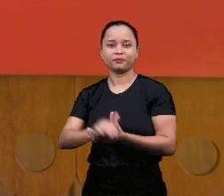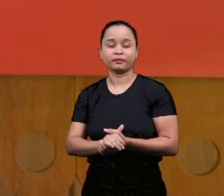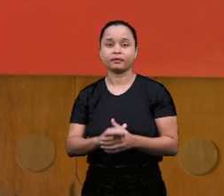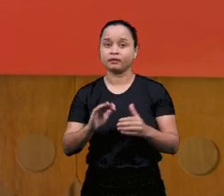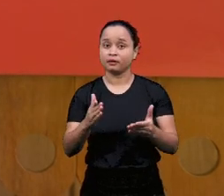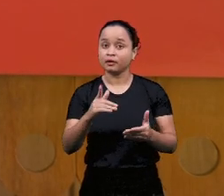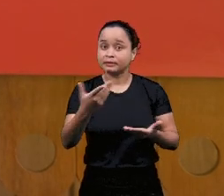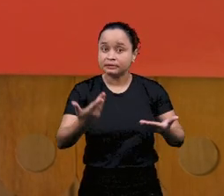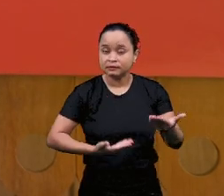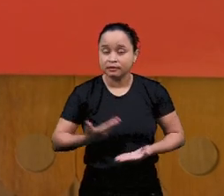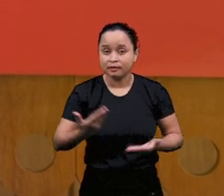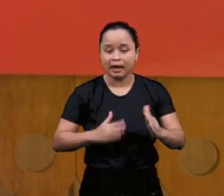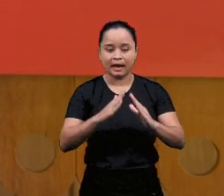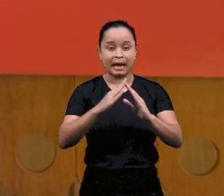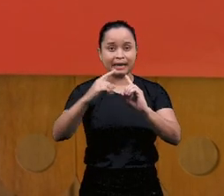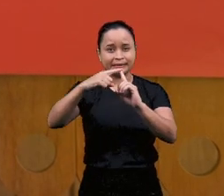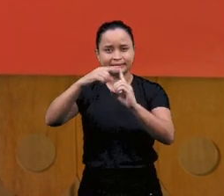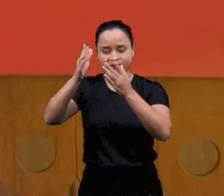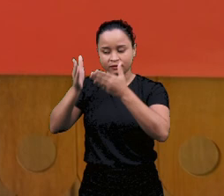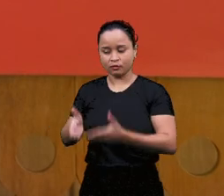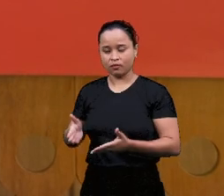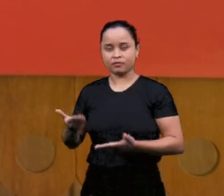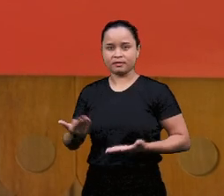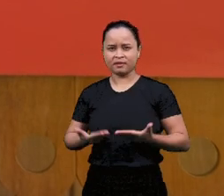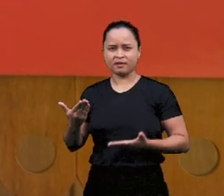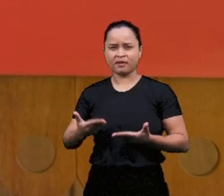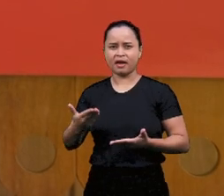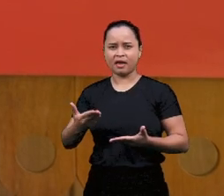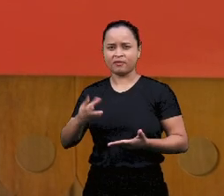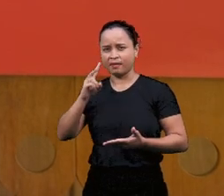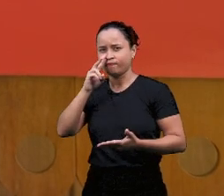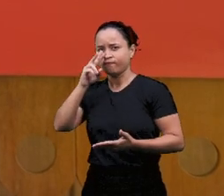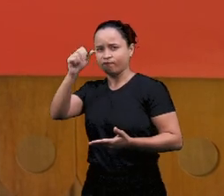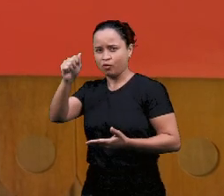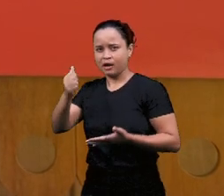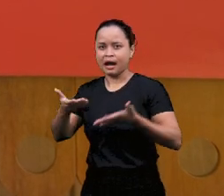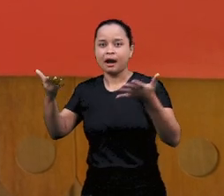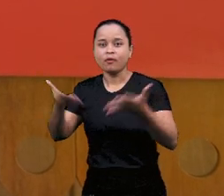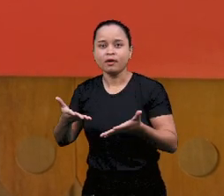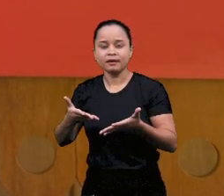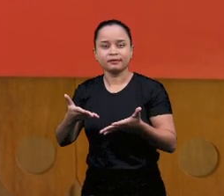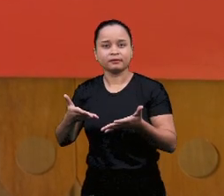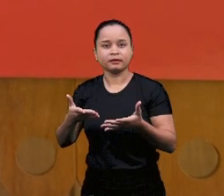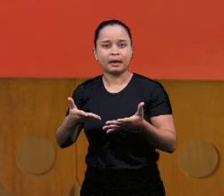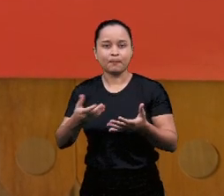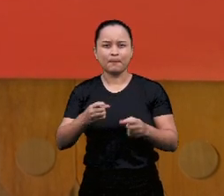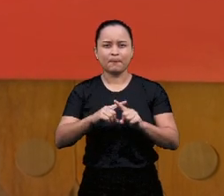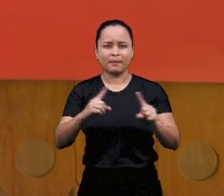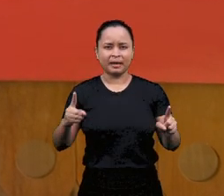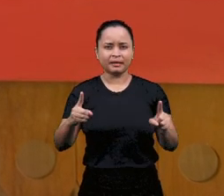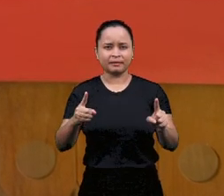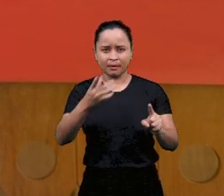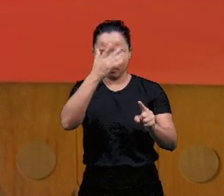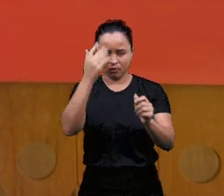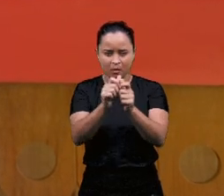fortifie maintenant. Ce n'est pas un nombre, mais en définition. On n'a pas besoin d'avoir beaucoup, mais on a besoin des